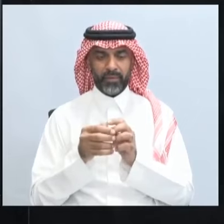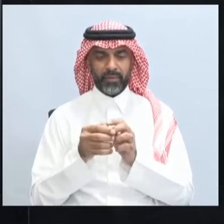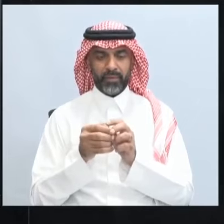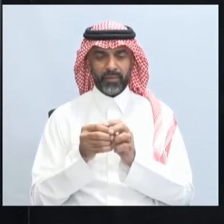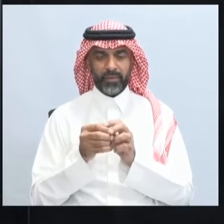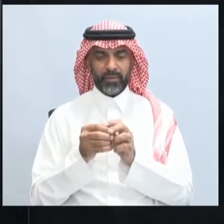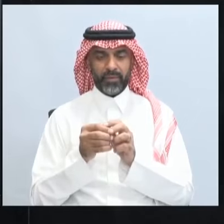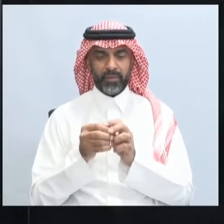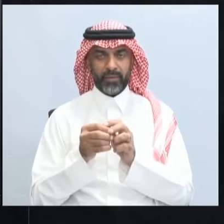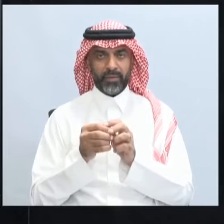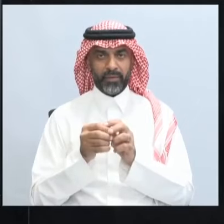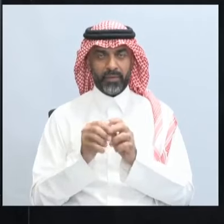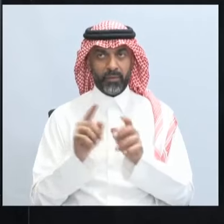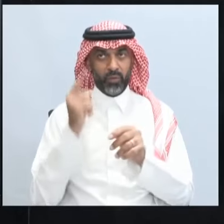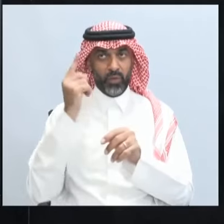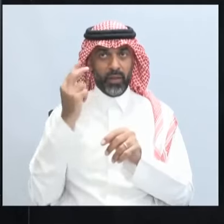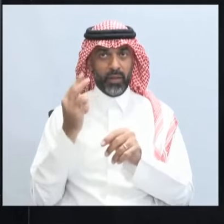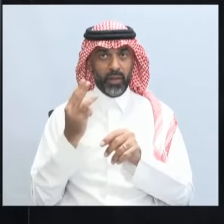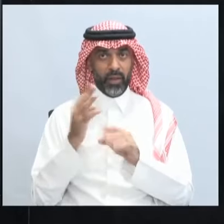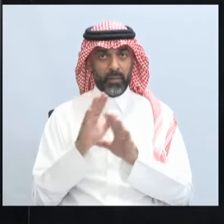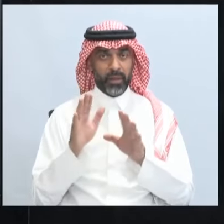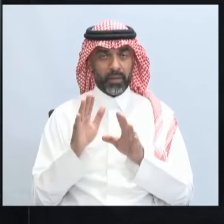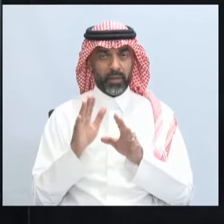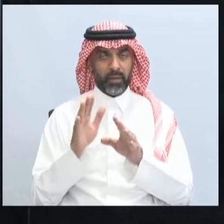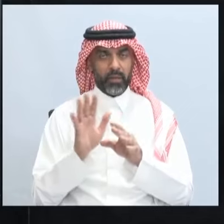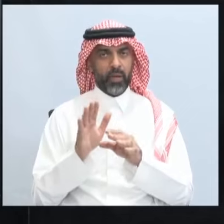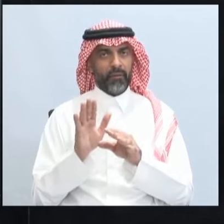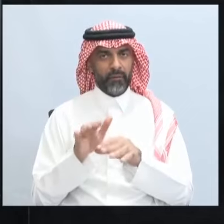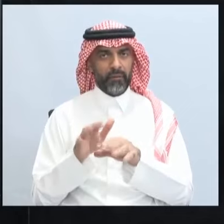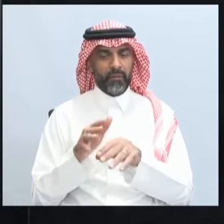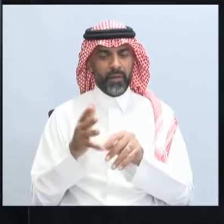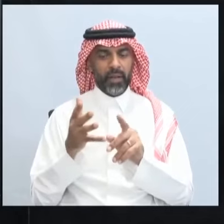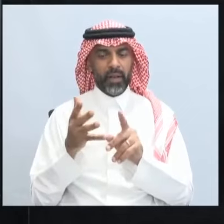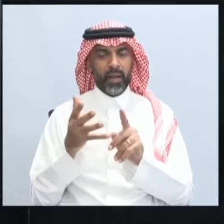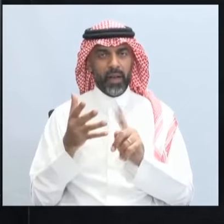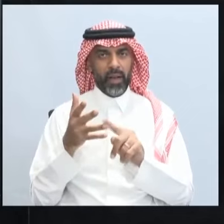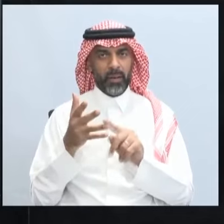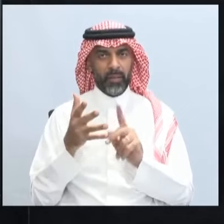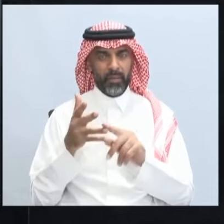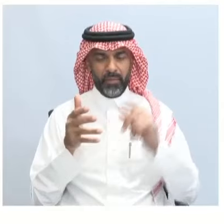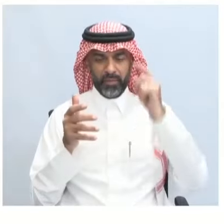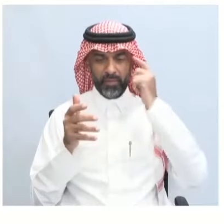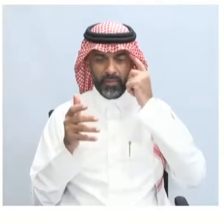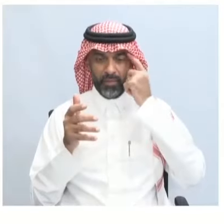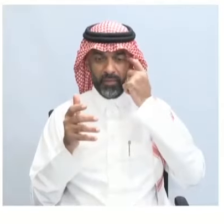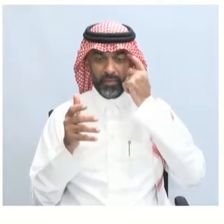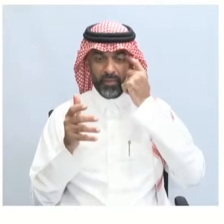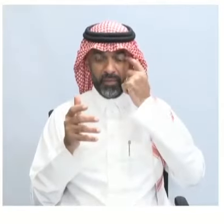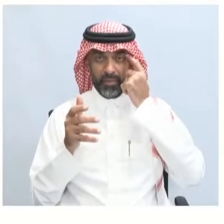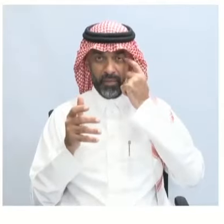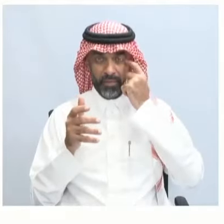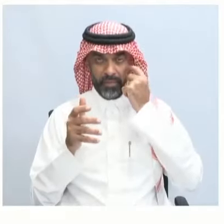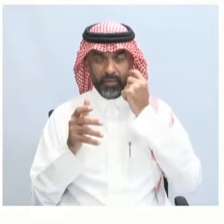الاخره هل هذه فقط من النتائج نقول ايضا هناك من النتائج ما هي هذه